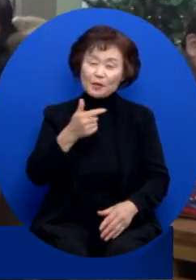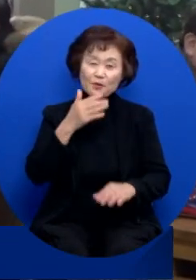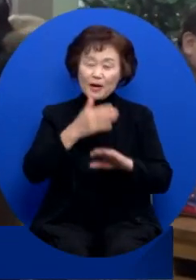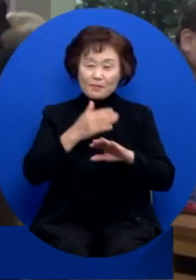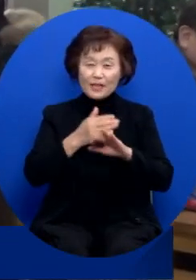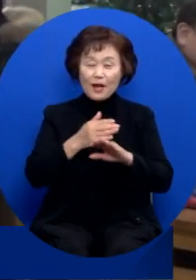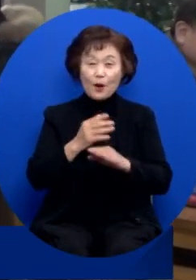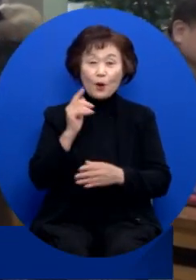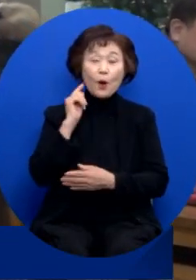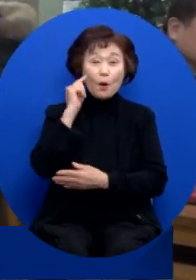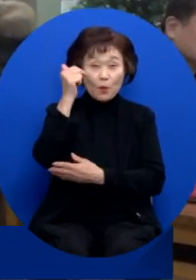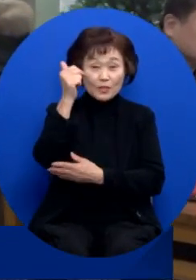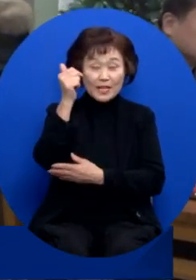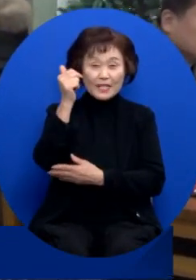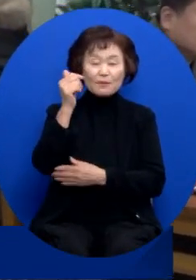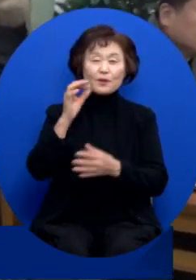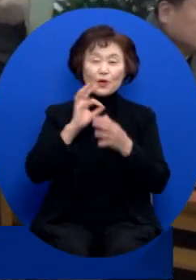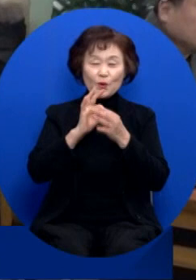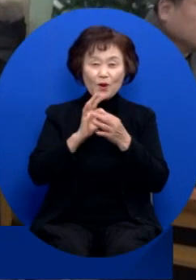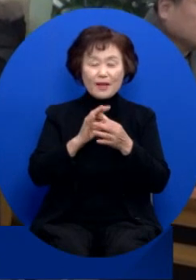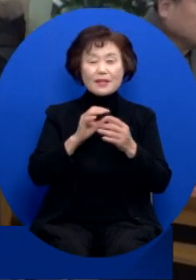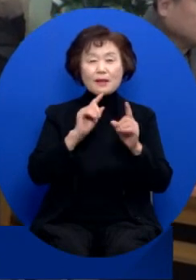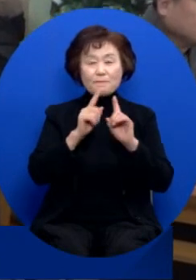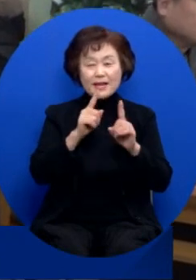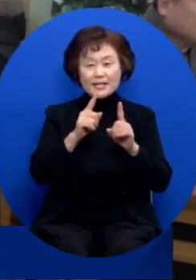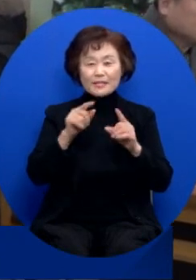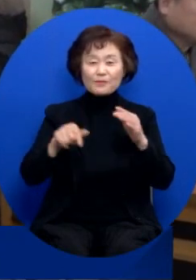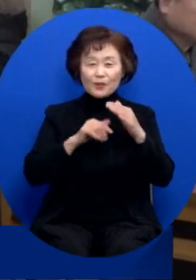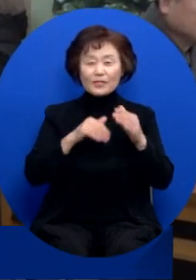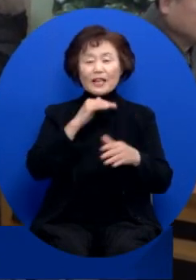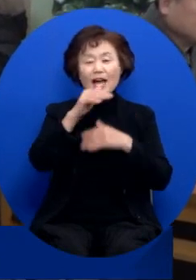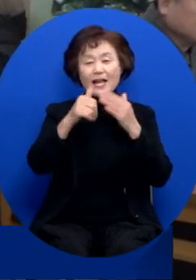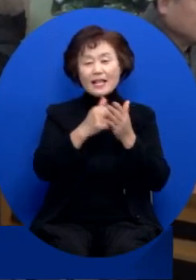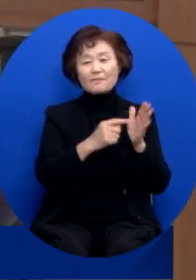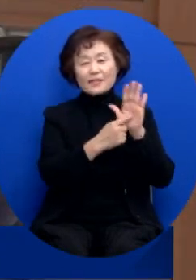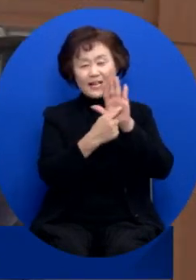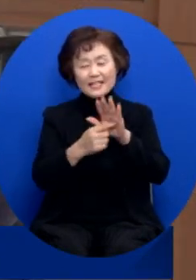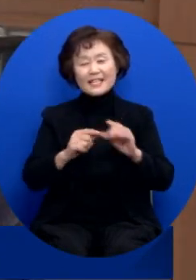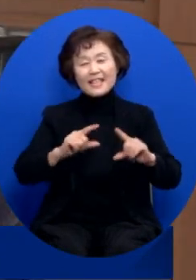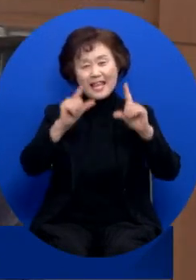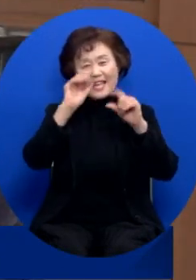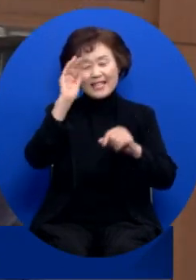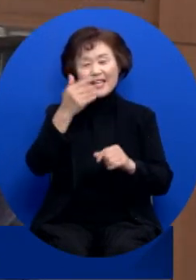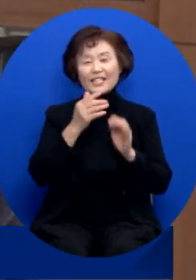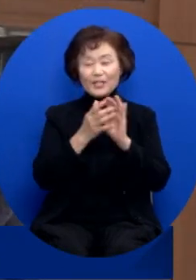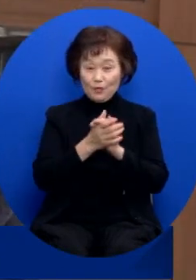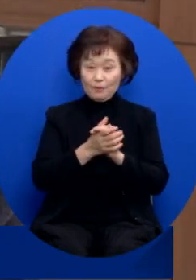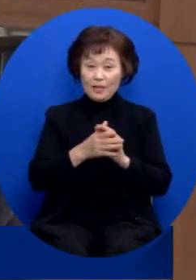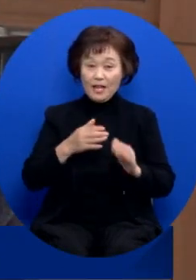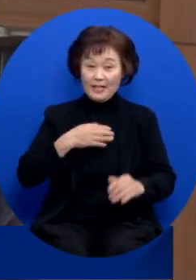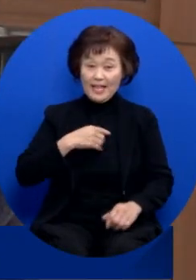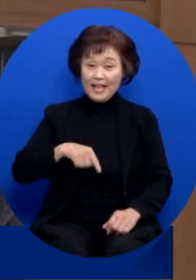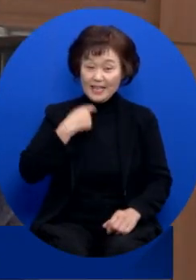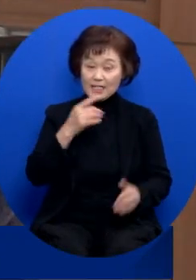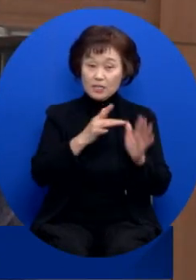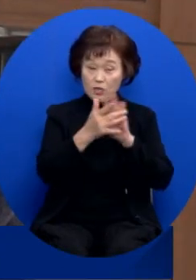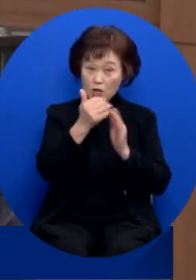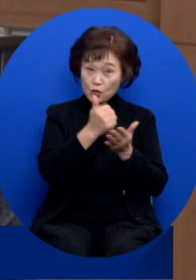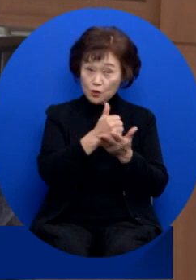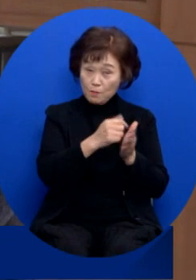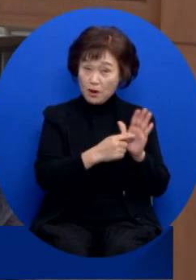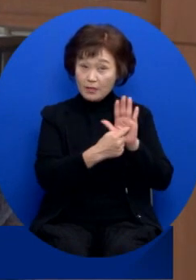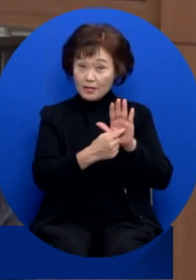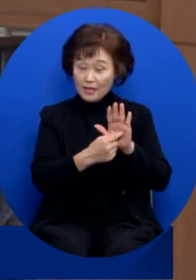목사님 말씀대로 하나님을 드러내는 한 해가 되길 기도합니다. 내가 예수님을 나타내면 교회가 또 예수님을 나타내게 되는